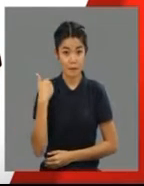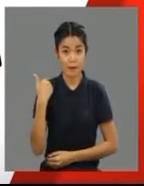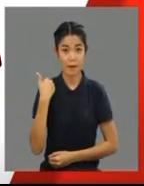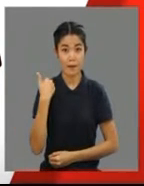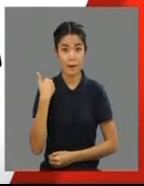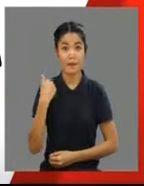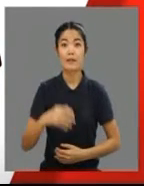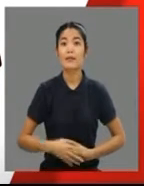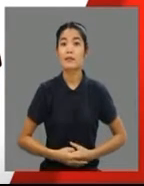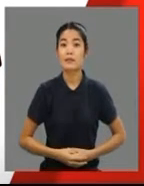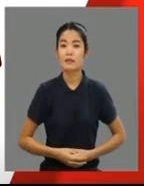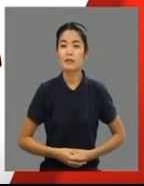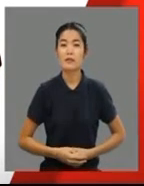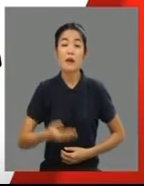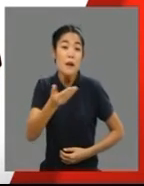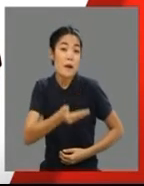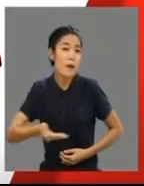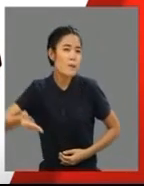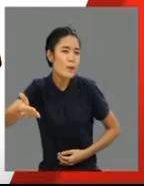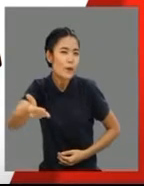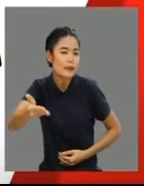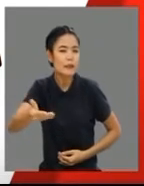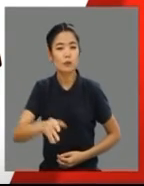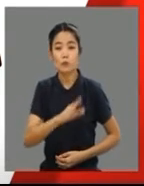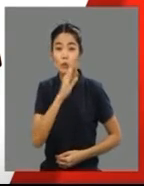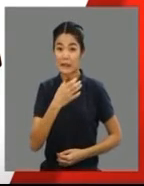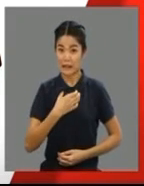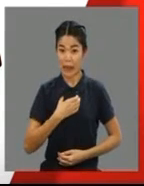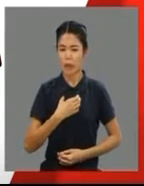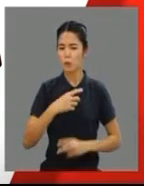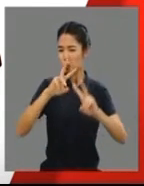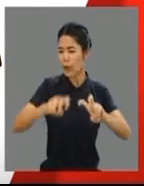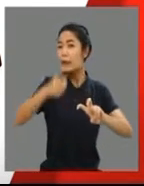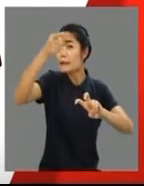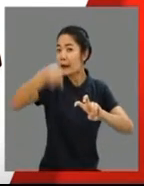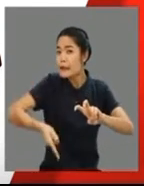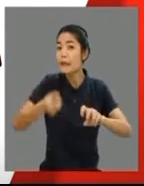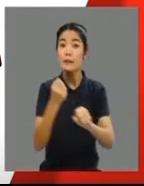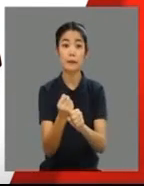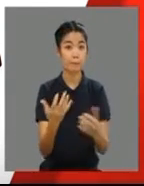แล้วนักเรียนมีวิธีแกะรอยหาความจริงกันอย่างไรครับ